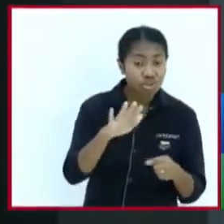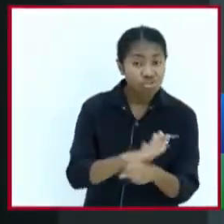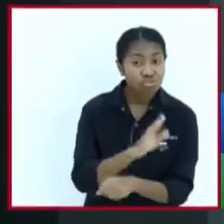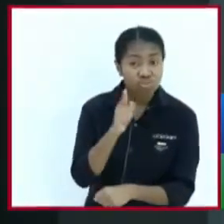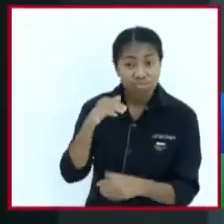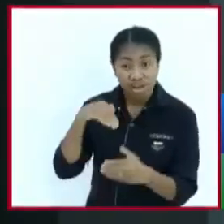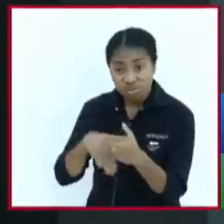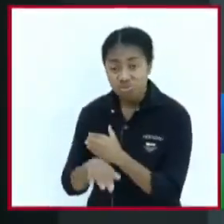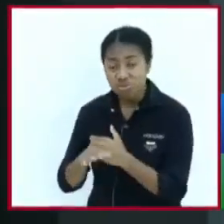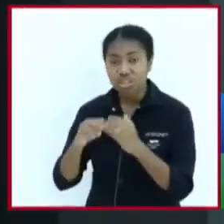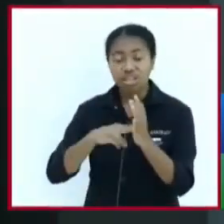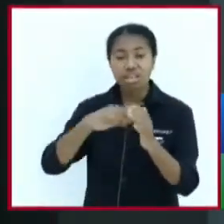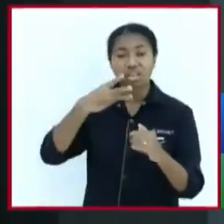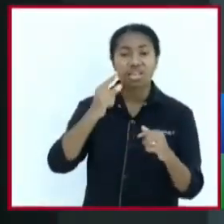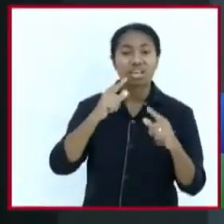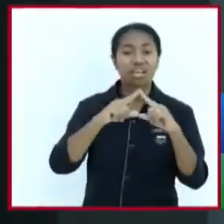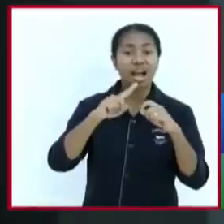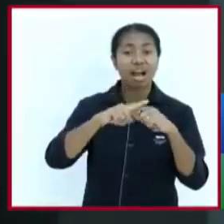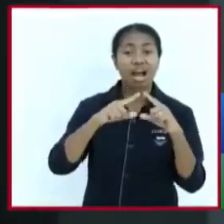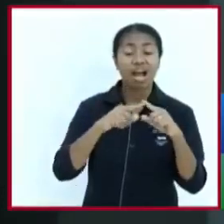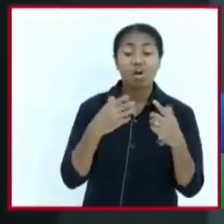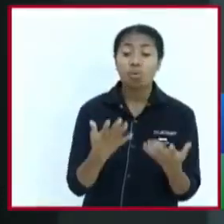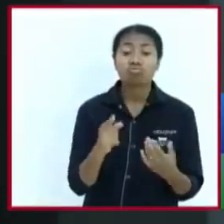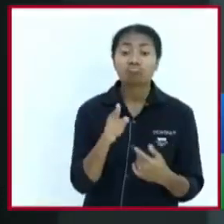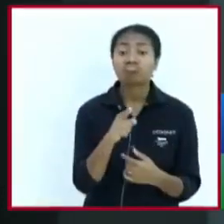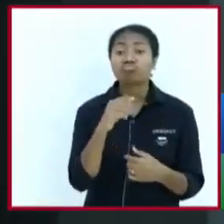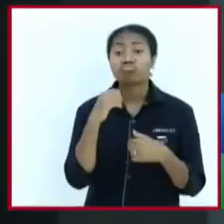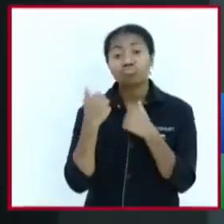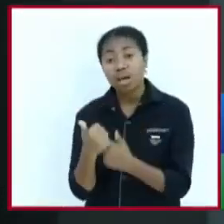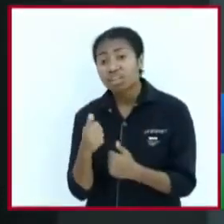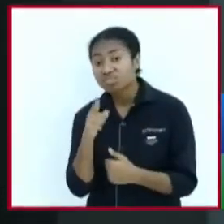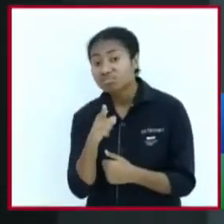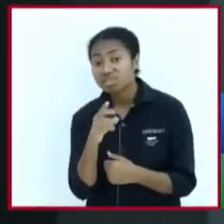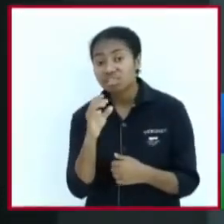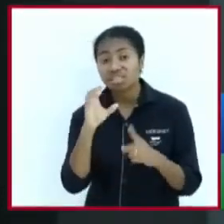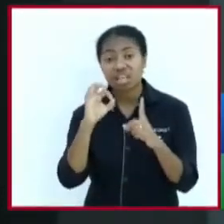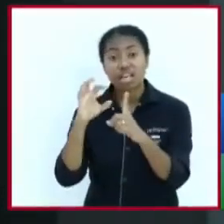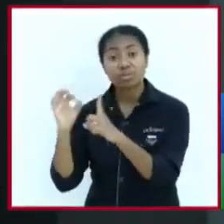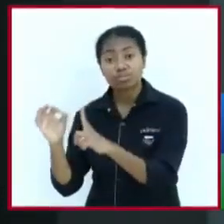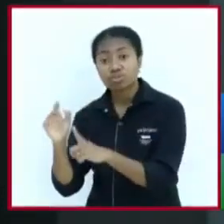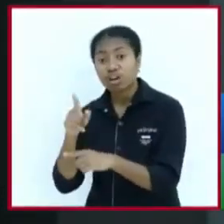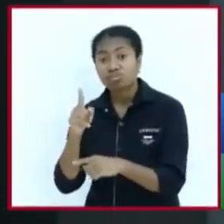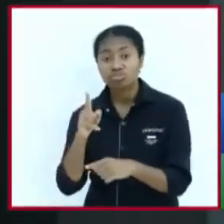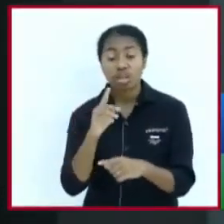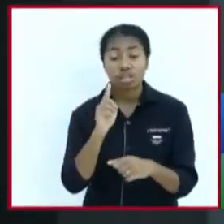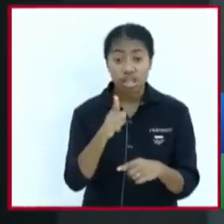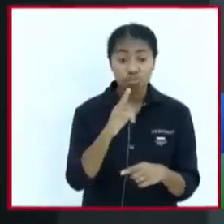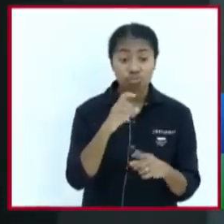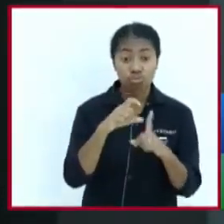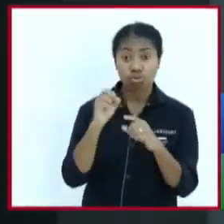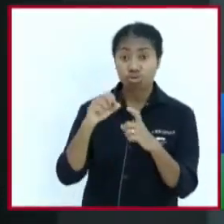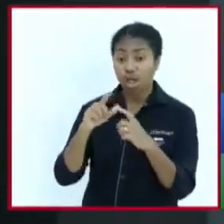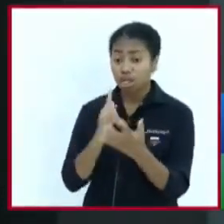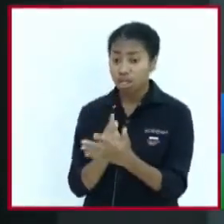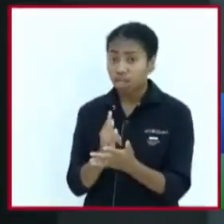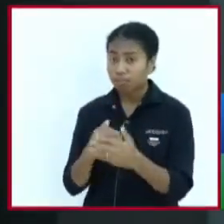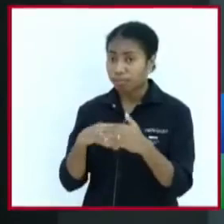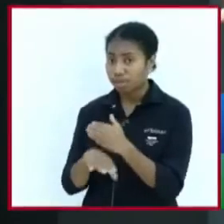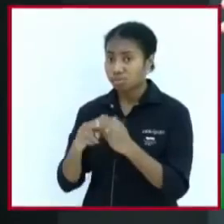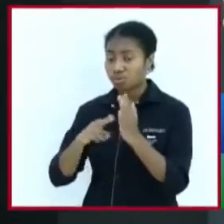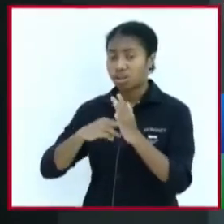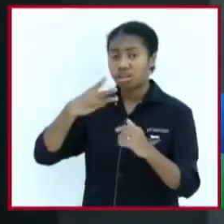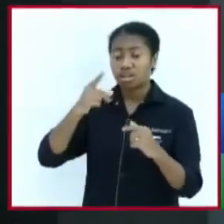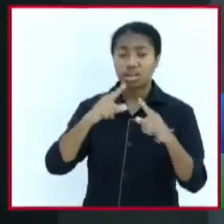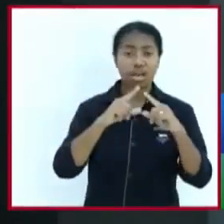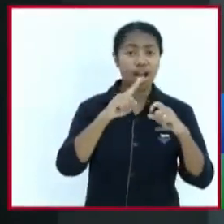kamu boleh berbuat baik 1000 tapi pakai untuk satu tamu harus masuk neraka tapi